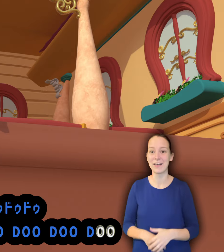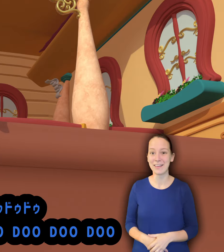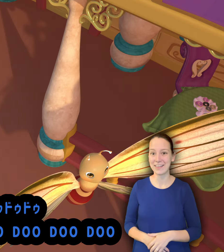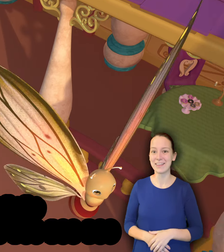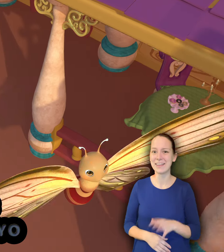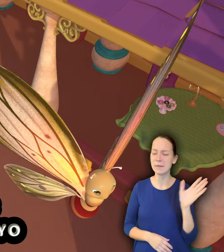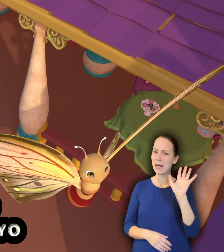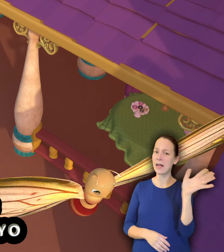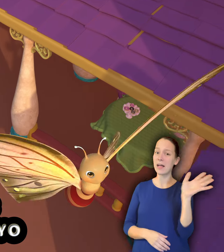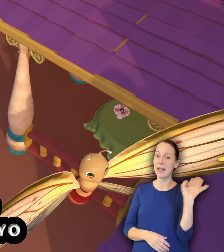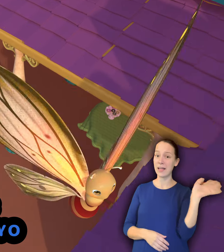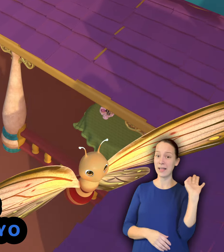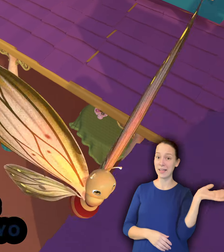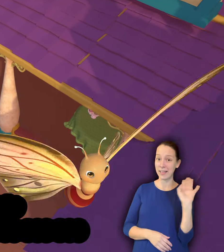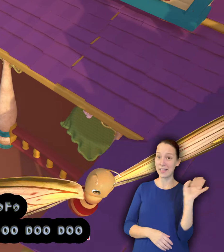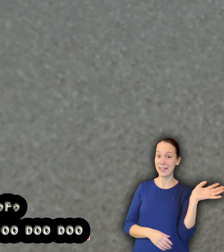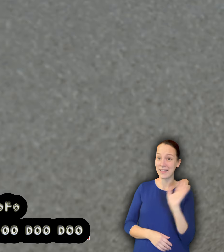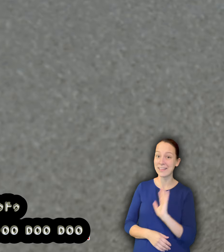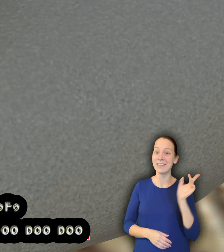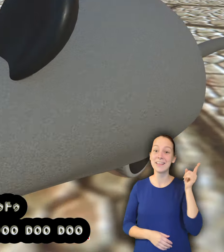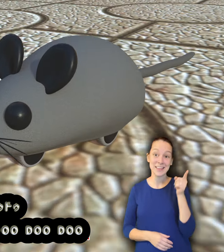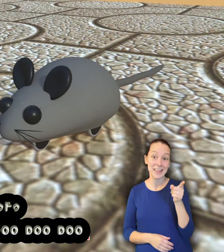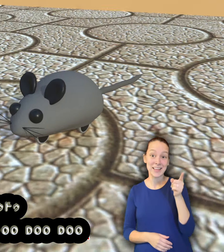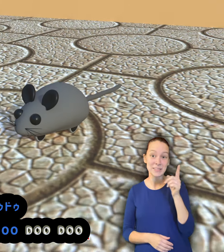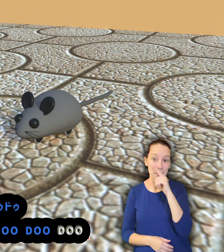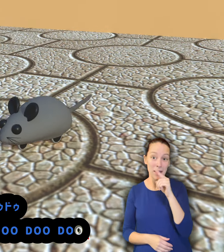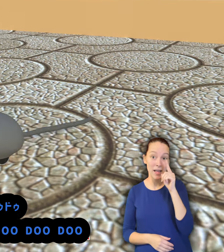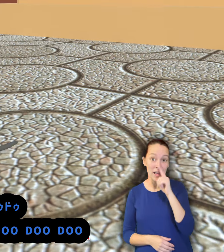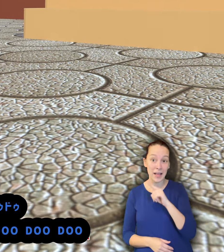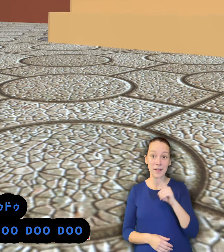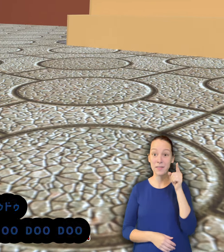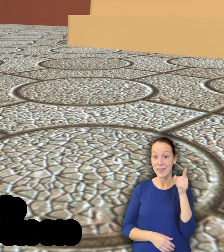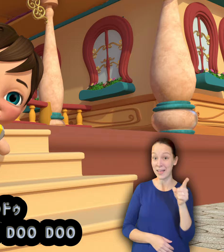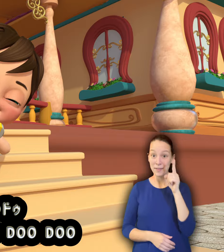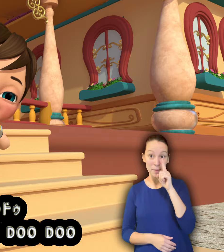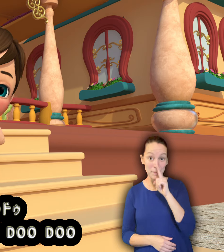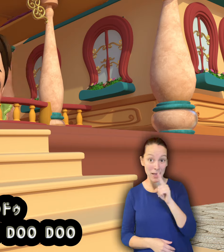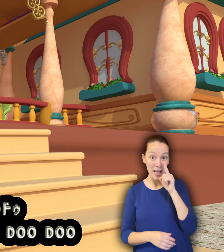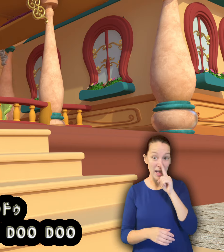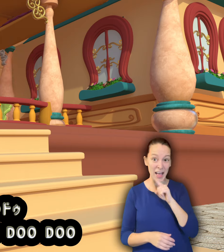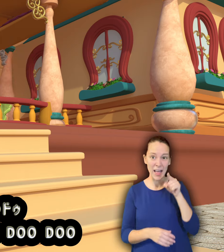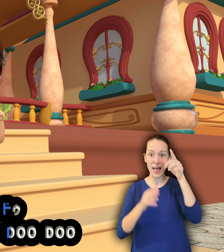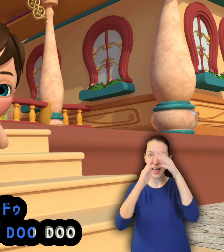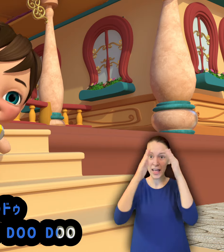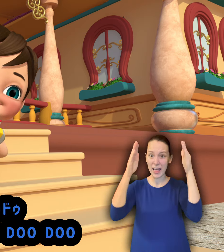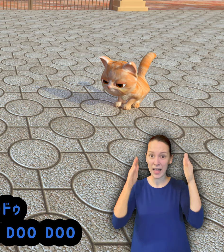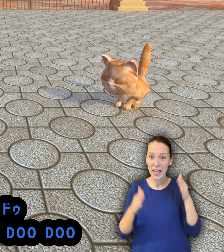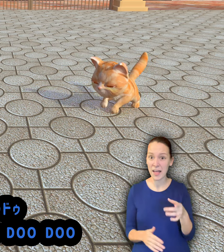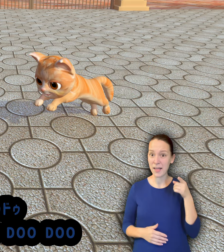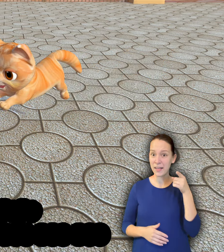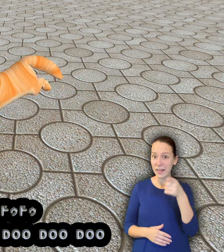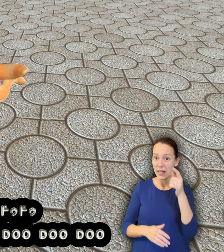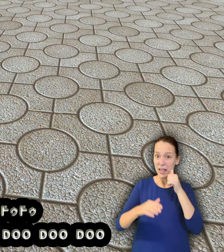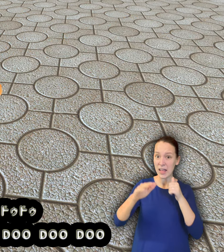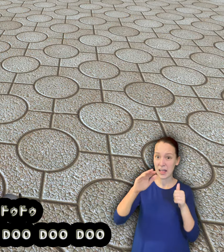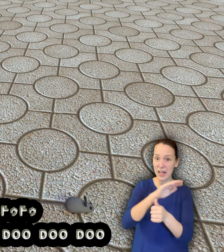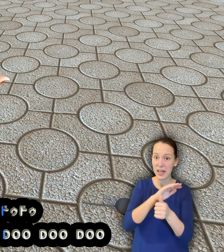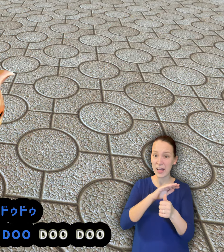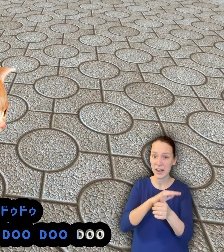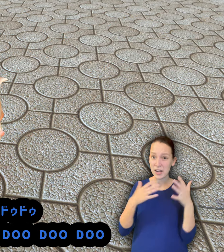に飛んでるよネズミがいる